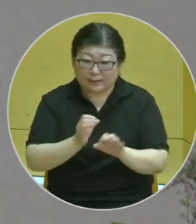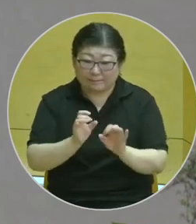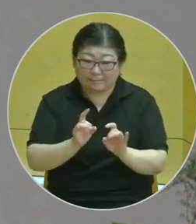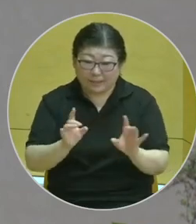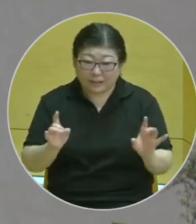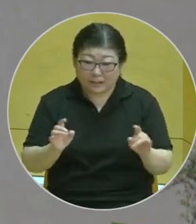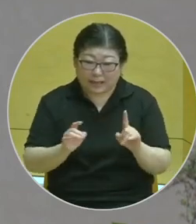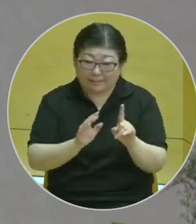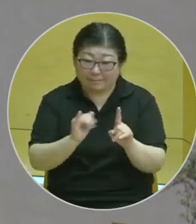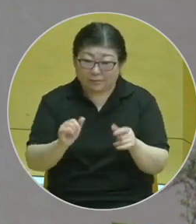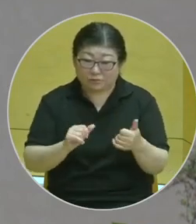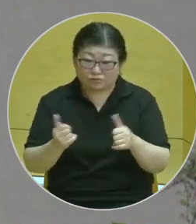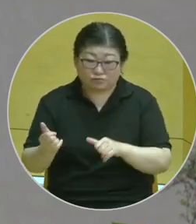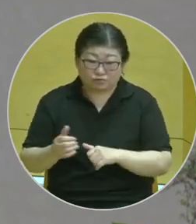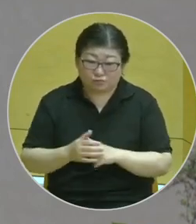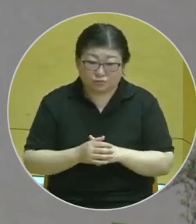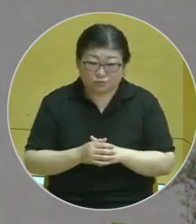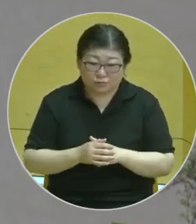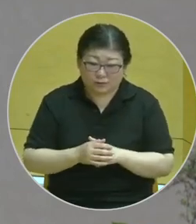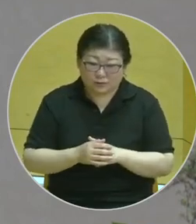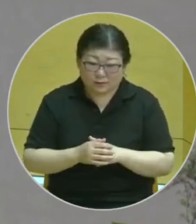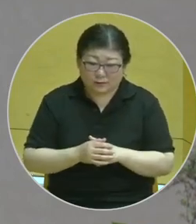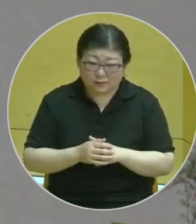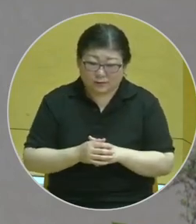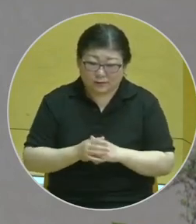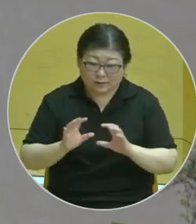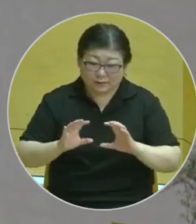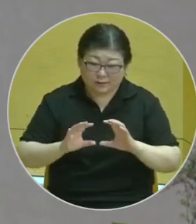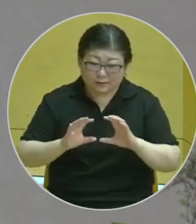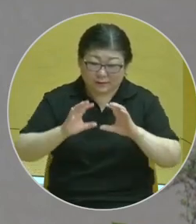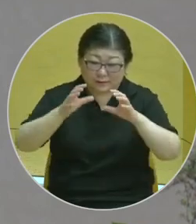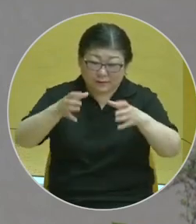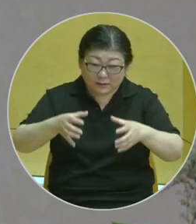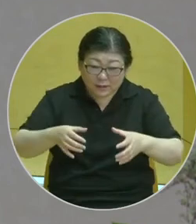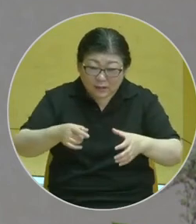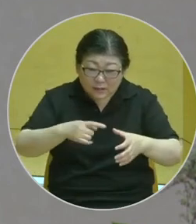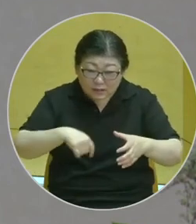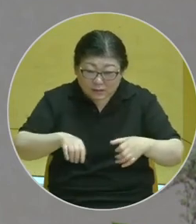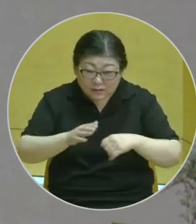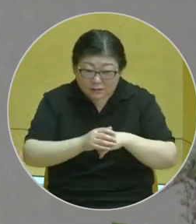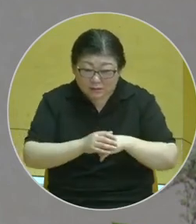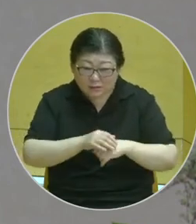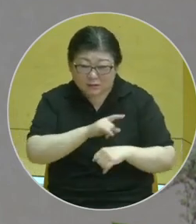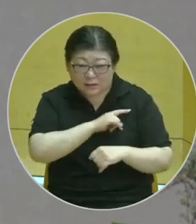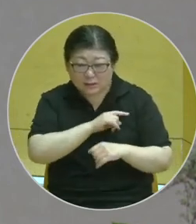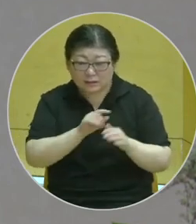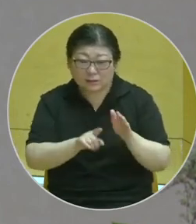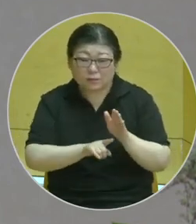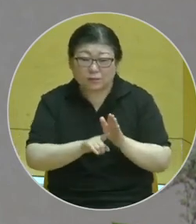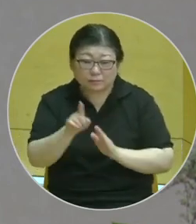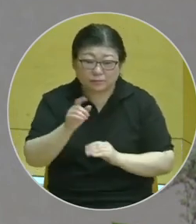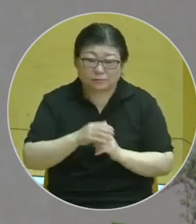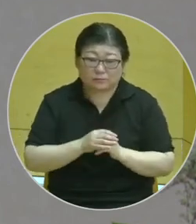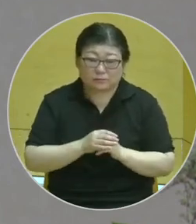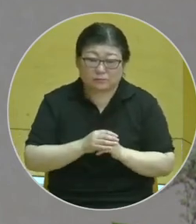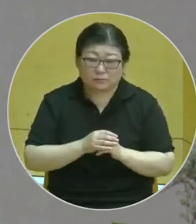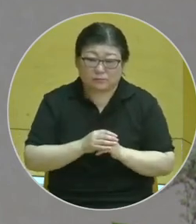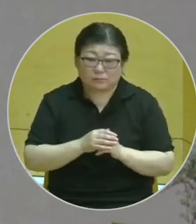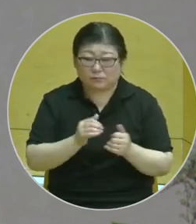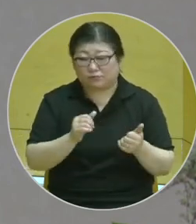국가 중에 가장 많은 자살률이 우리나라 예요 피망이 없으니까 죽는 거예요 길이 없으니까 죽는